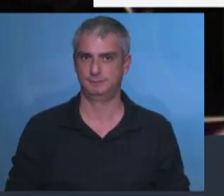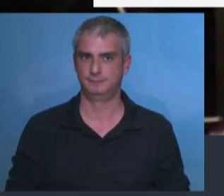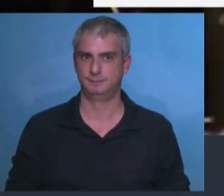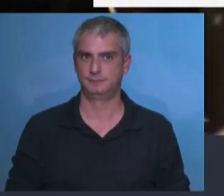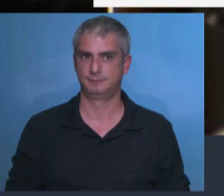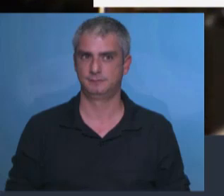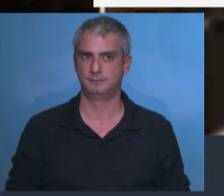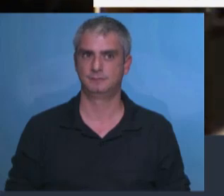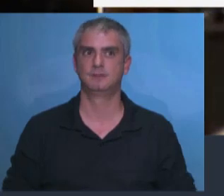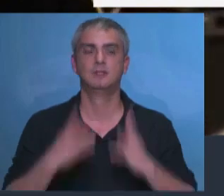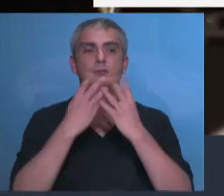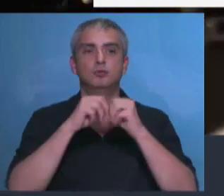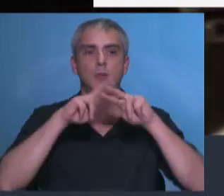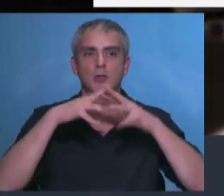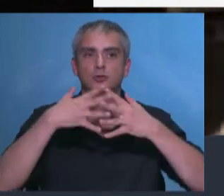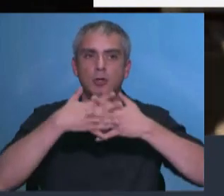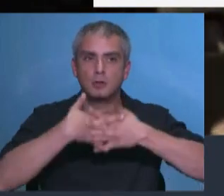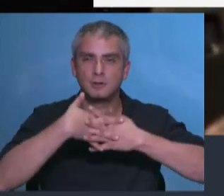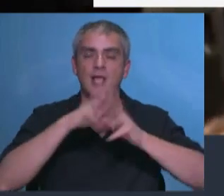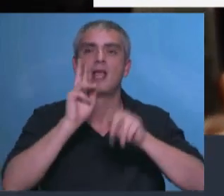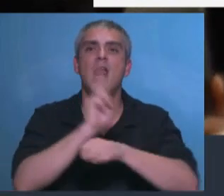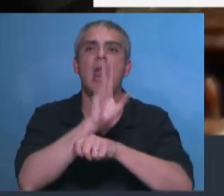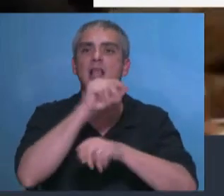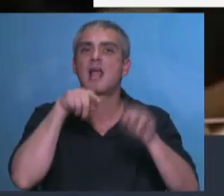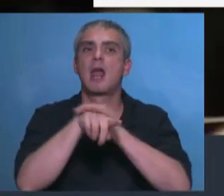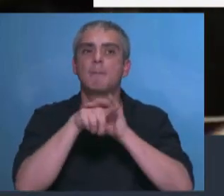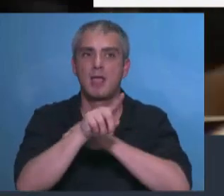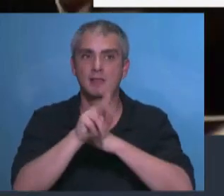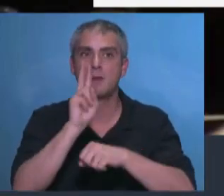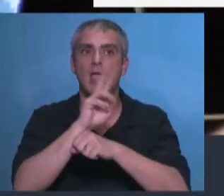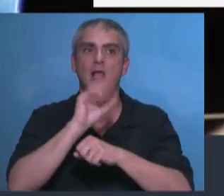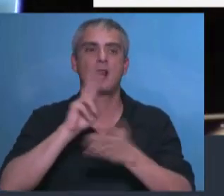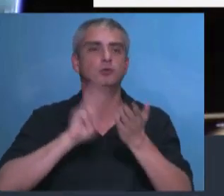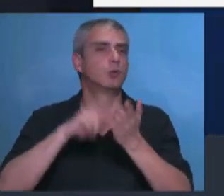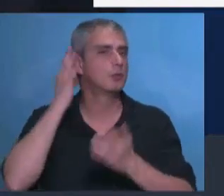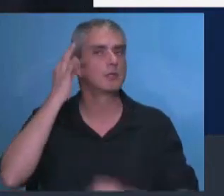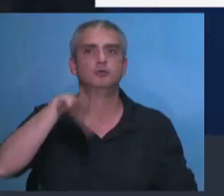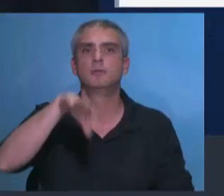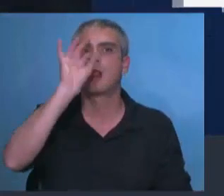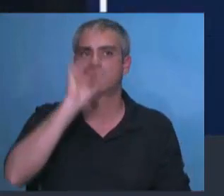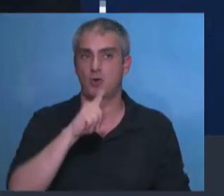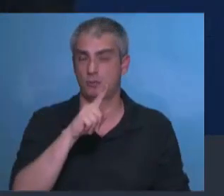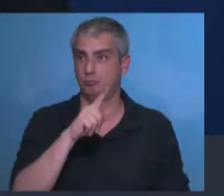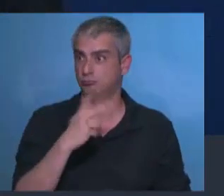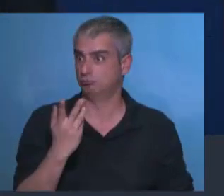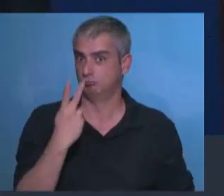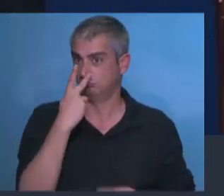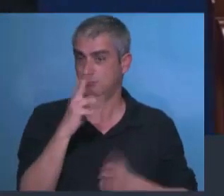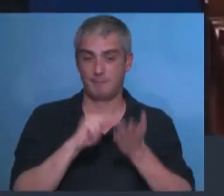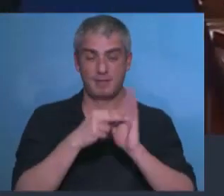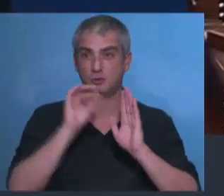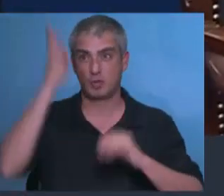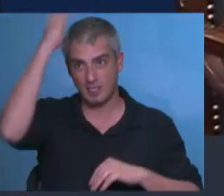Keep families together, protect refugees, protect women's right to choose. ובכלל, נראה שהמדיניות של